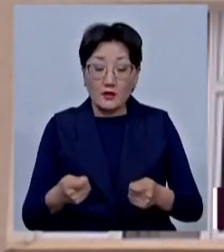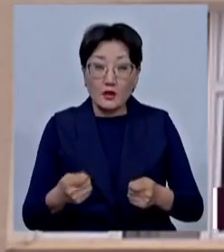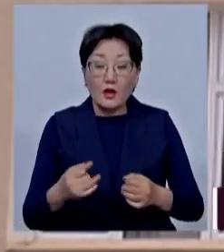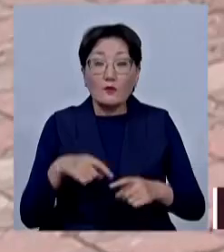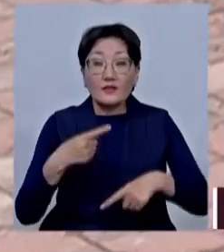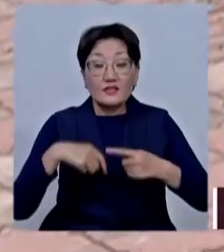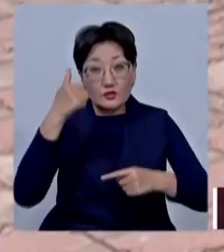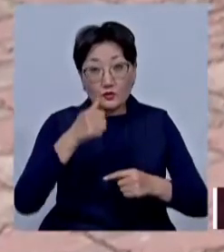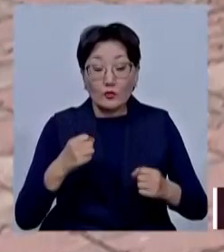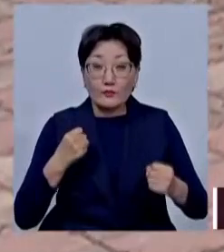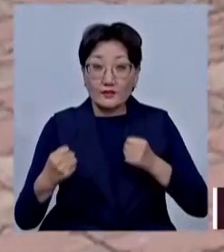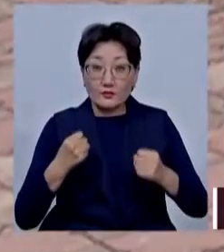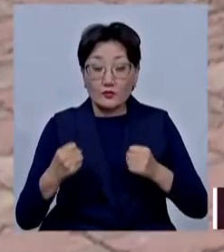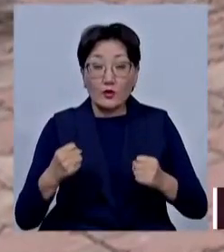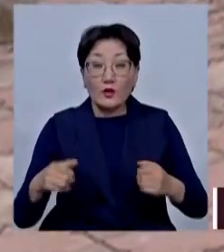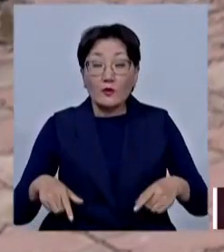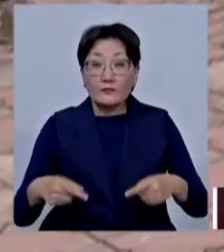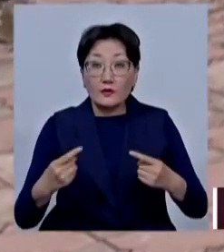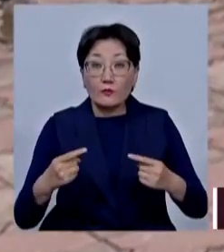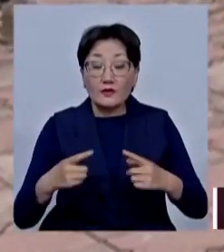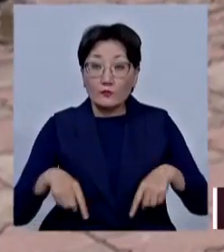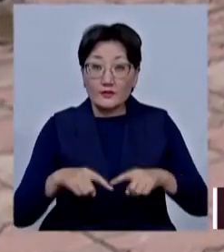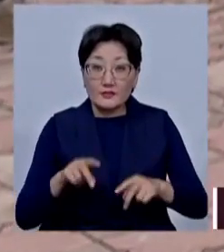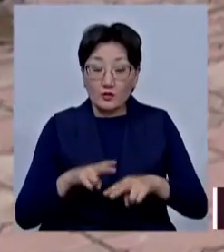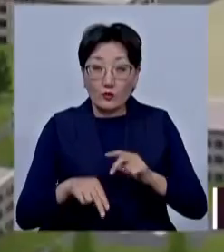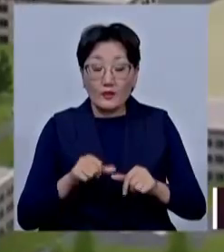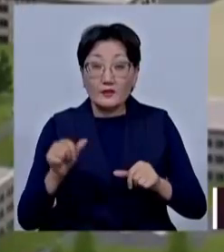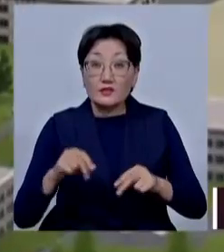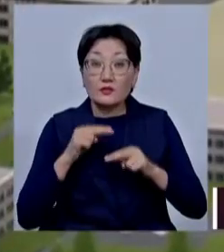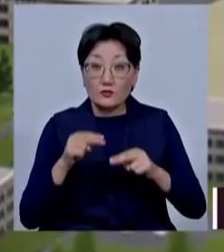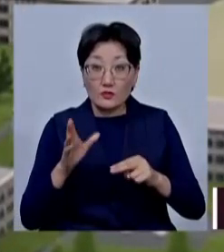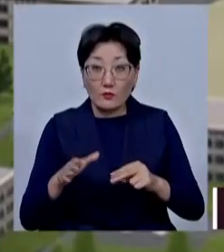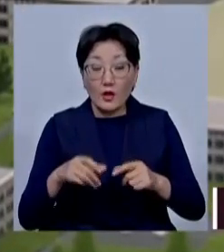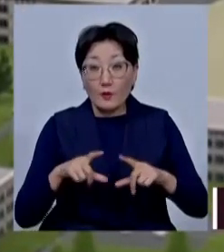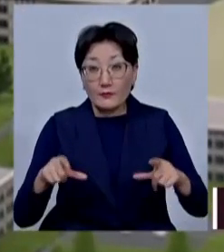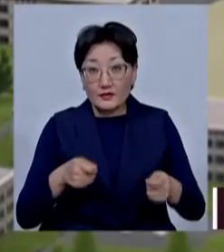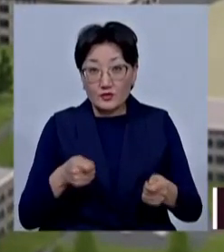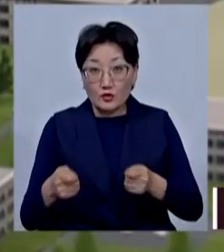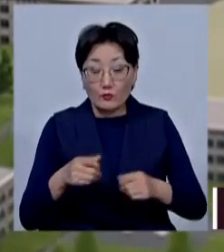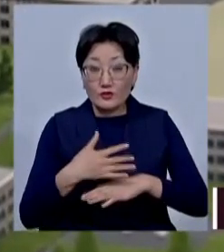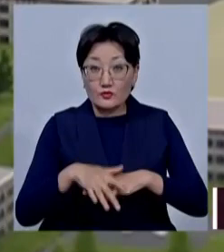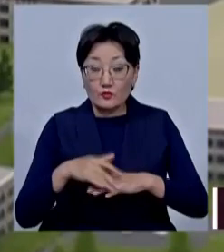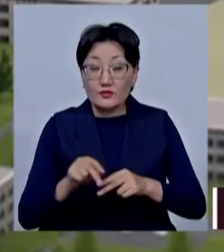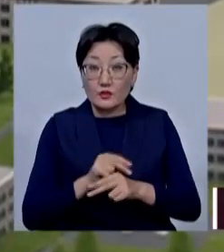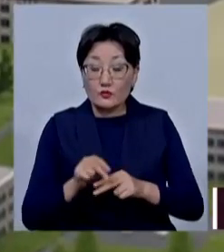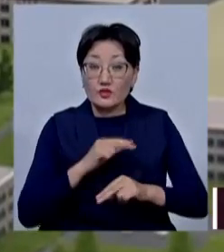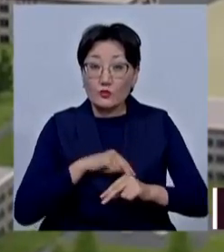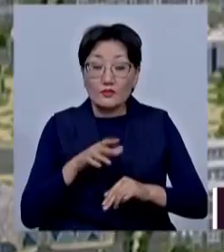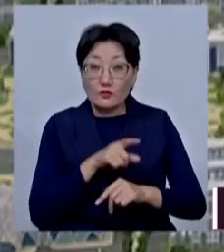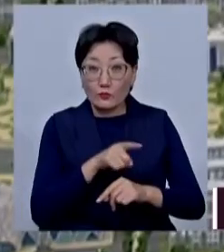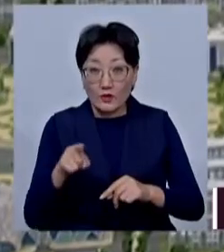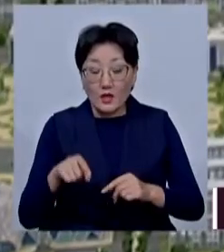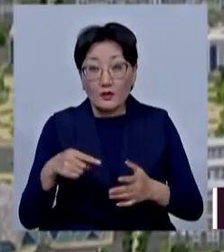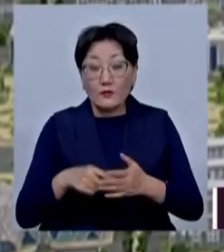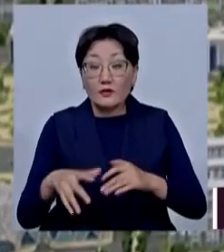Ал келер жылы дене шынықтыру мен сауықтыру орталықтарын салуға баса назар аударылмақ. Басқарма басшысы көшелерді жөндеу жұмыстары кезінде